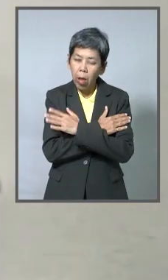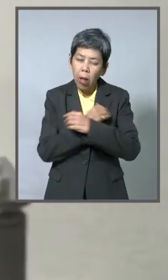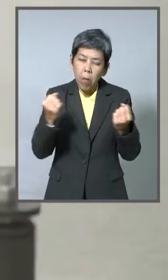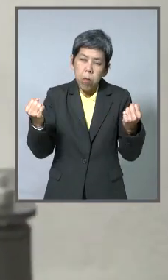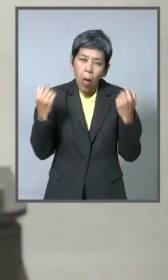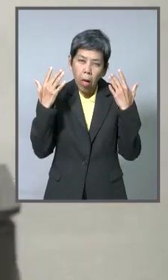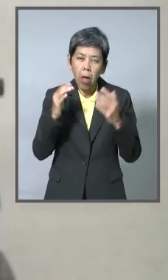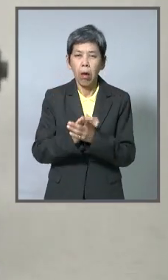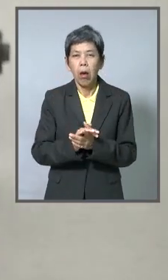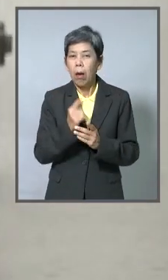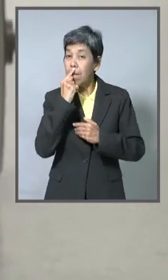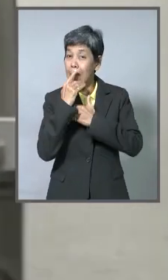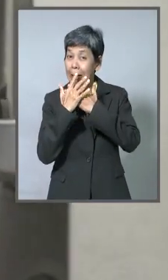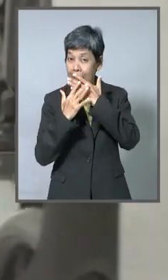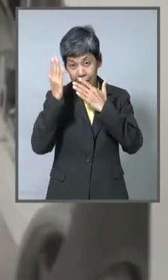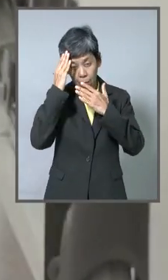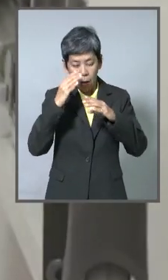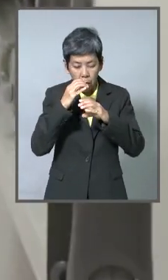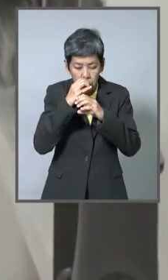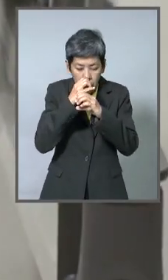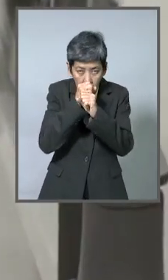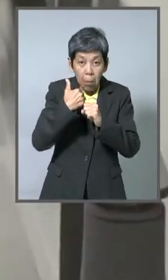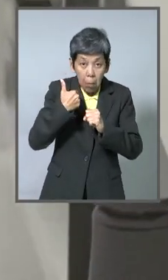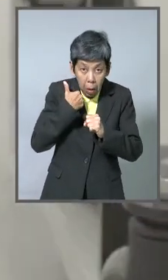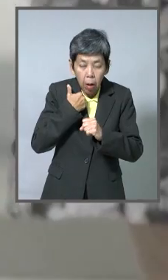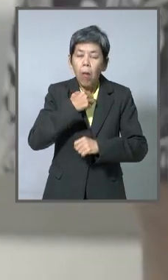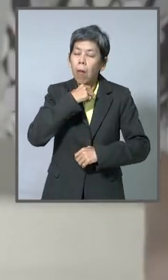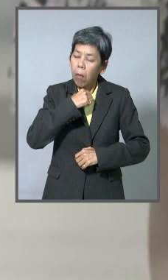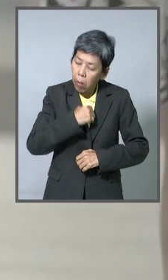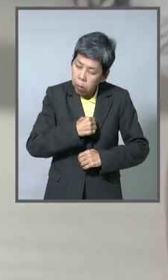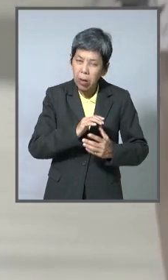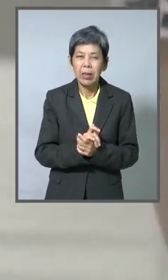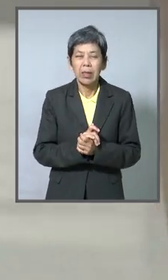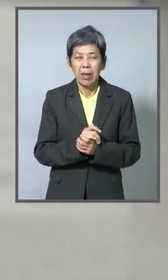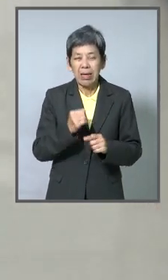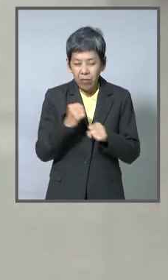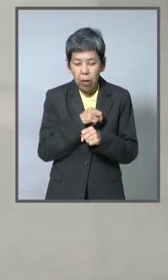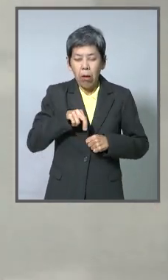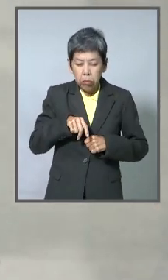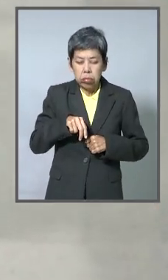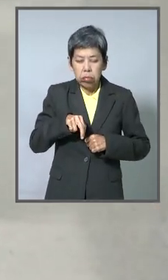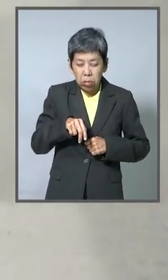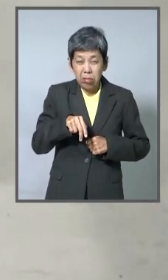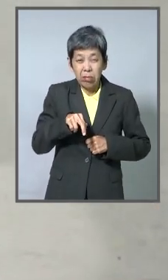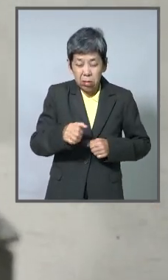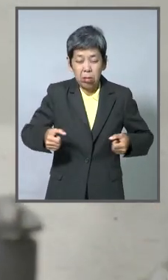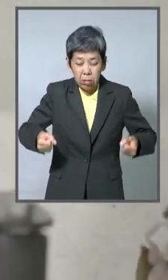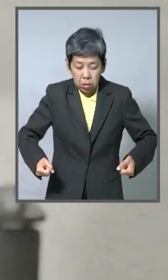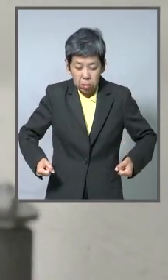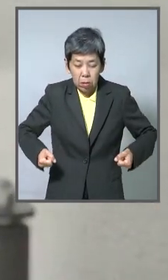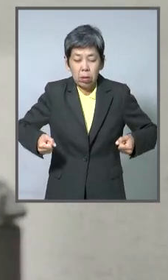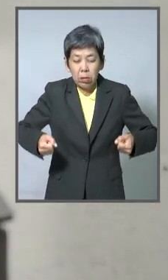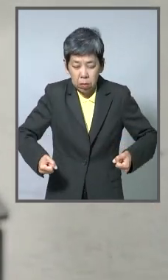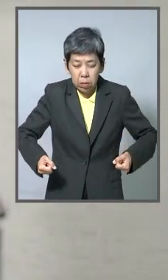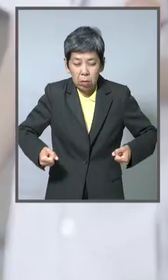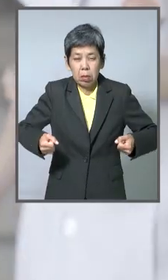ที่มีปัญหากล้ามเนื้ออ่อนแรงหลอดเลือดสมองตีบหรือแม้แต่ผู้สูงอายุซึ่งการที่จะฝึกเดินหรือทำกาย